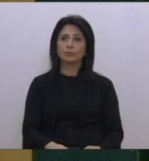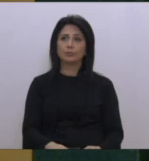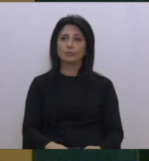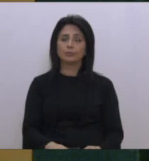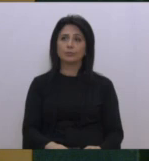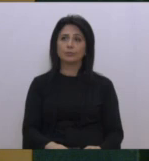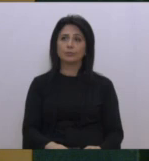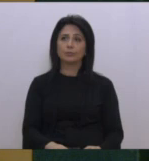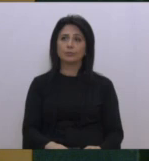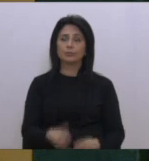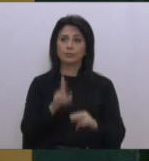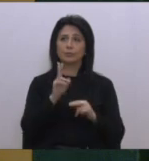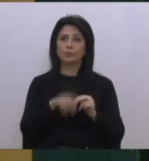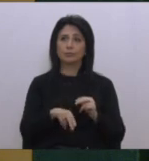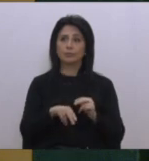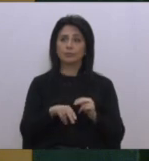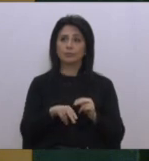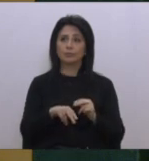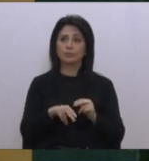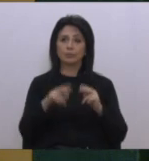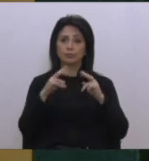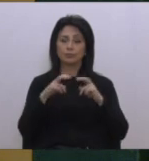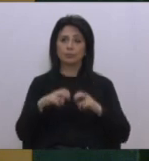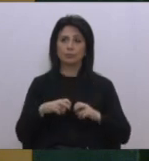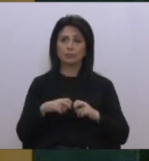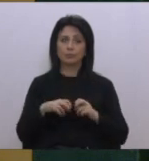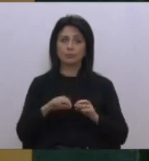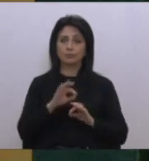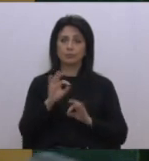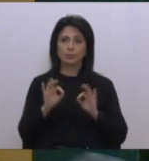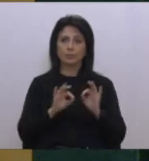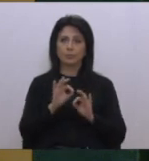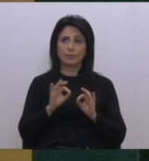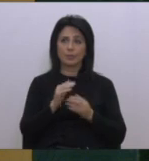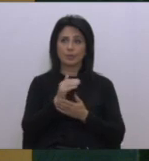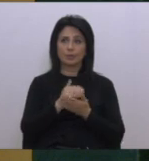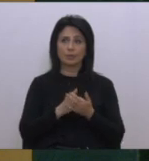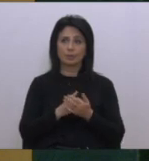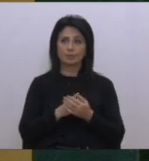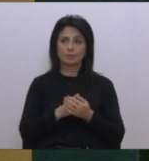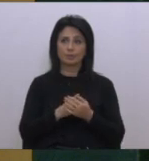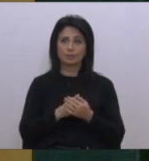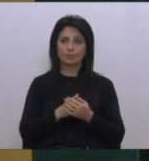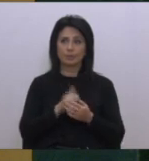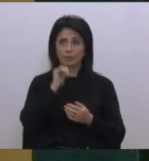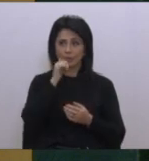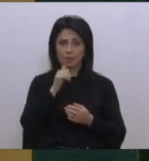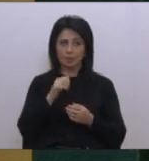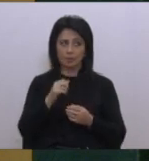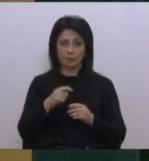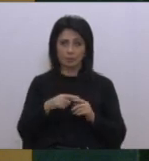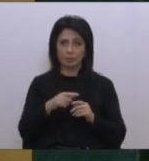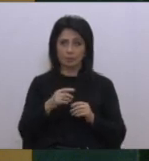Kargit, amiti amoutsures gansakhvelveli proektebis sia. Ახლა